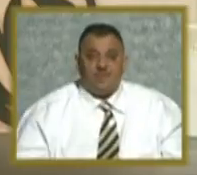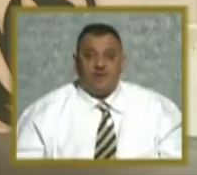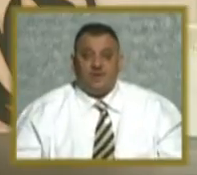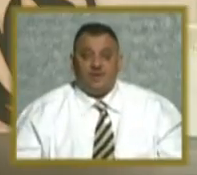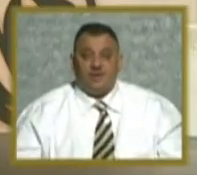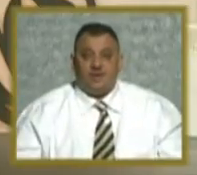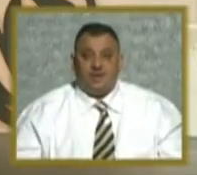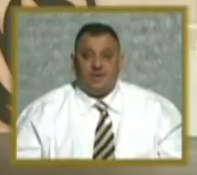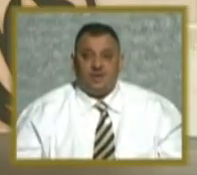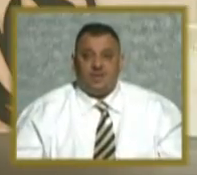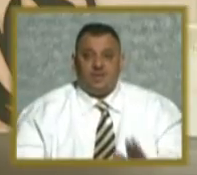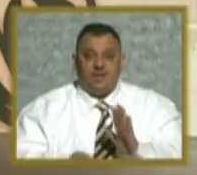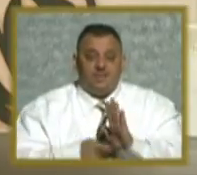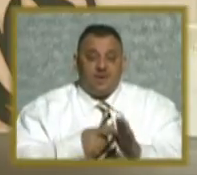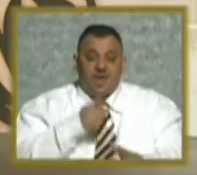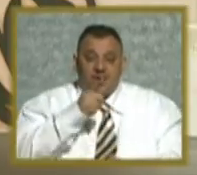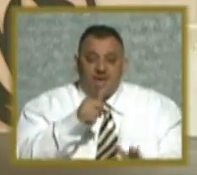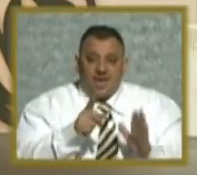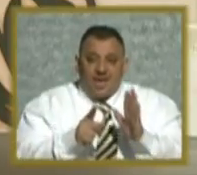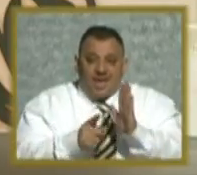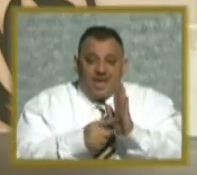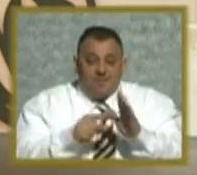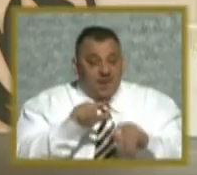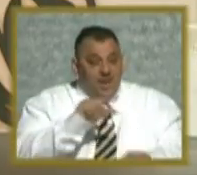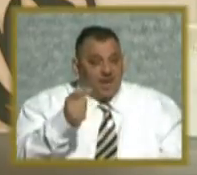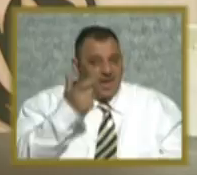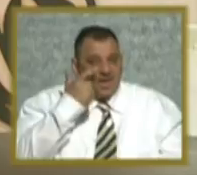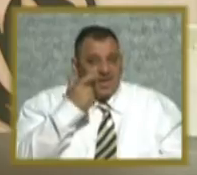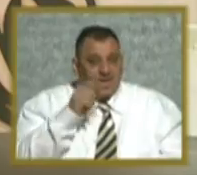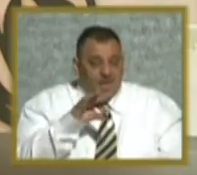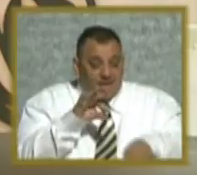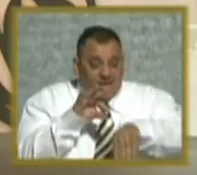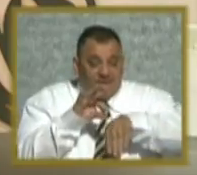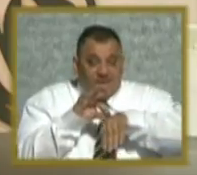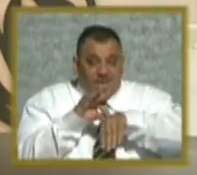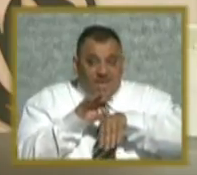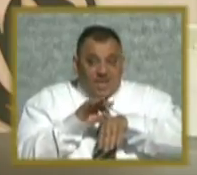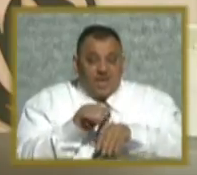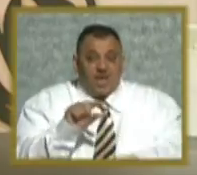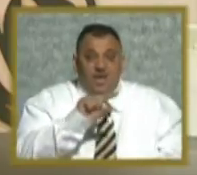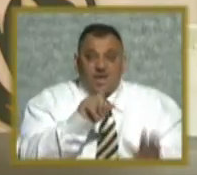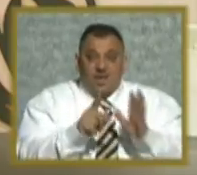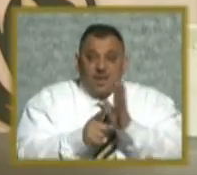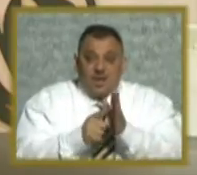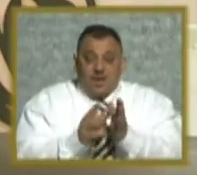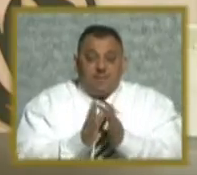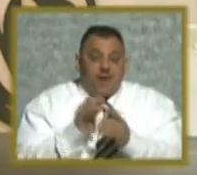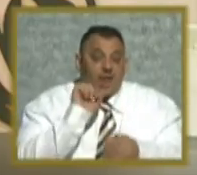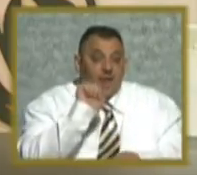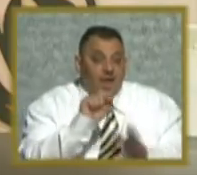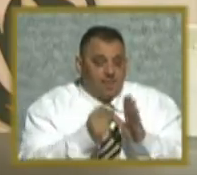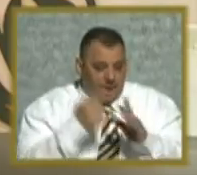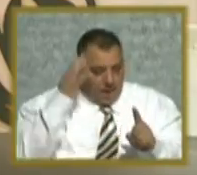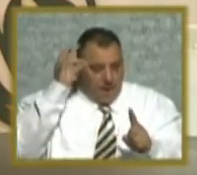تبعات والعياذ بالله. فالمقصود أن هذه الأمور ينبغي للإنسان حينما يمسك الجهاز يعلم بأن